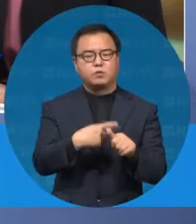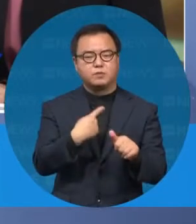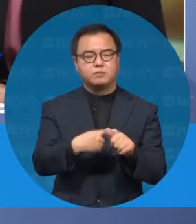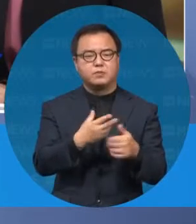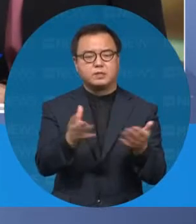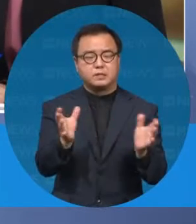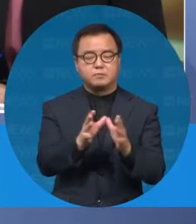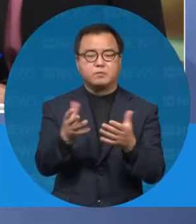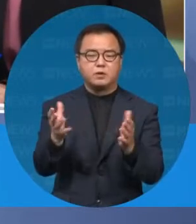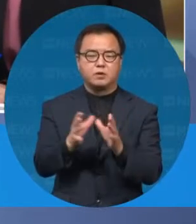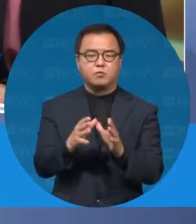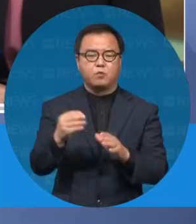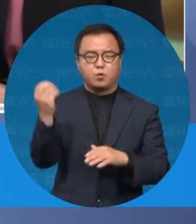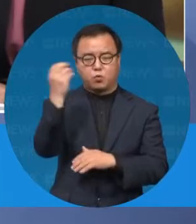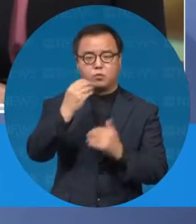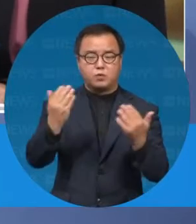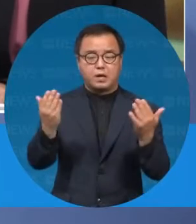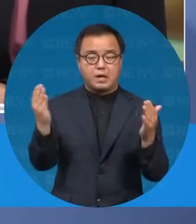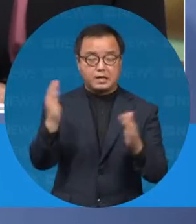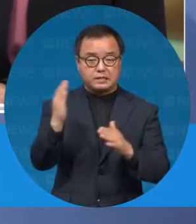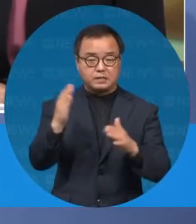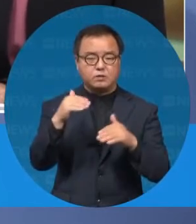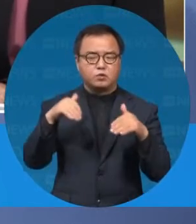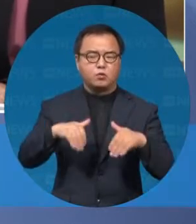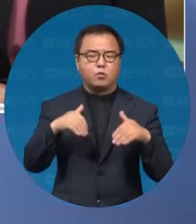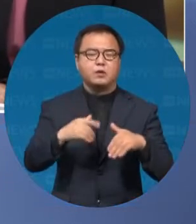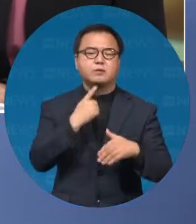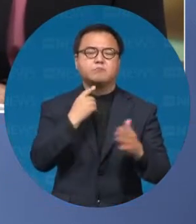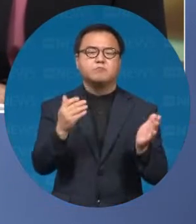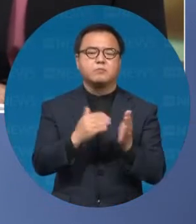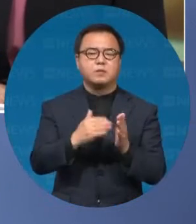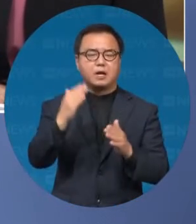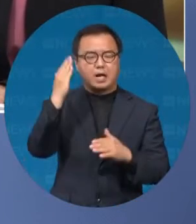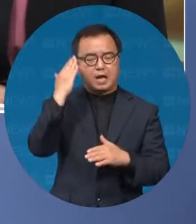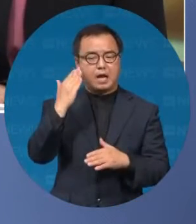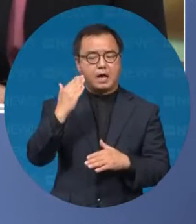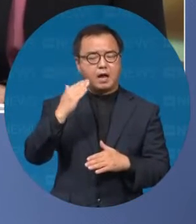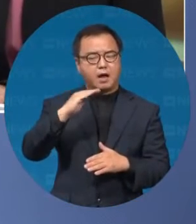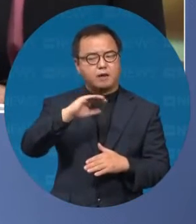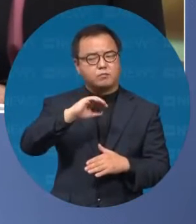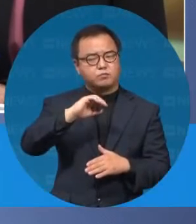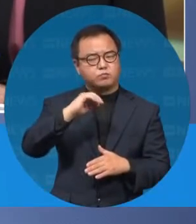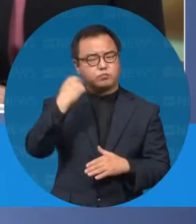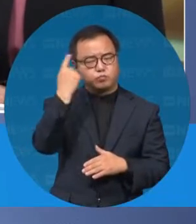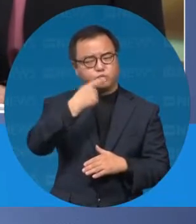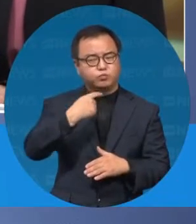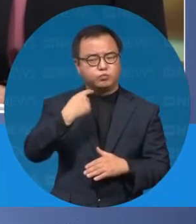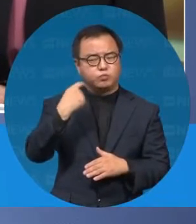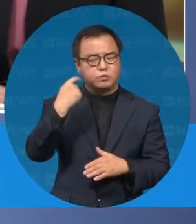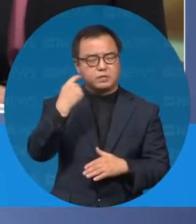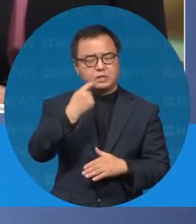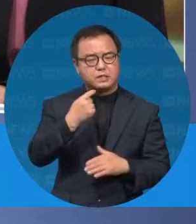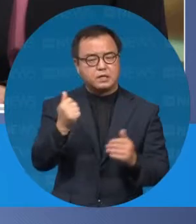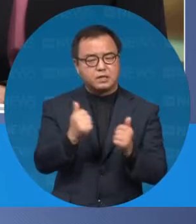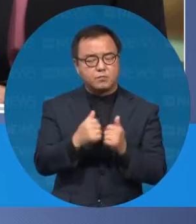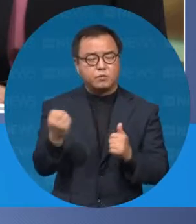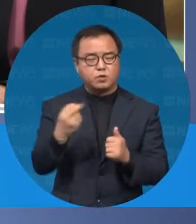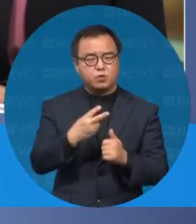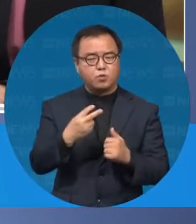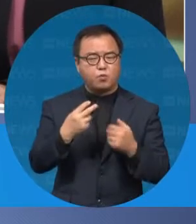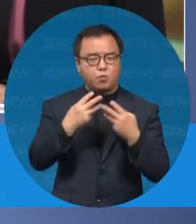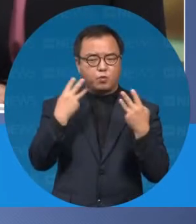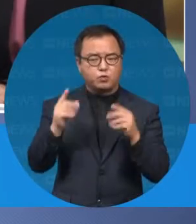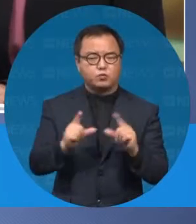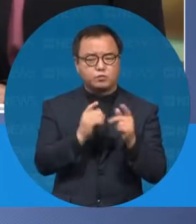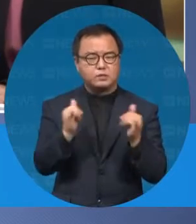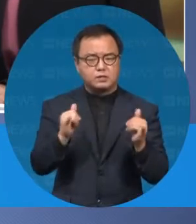고등학생들이 노예가 된 이 아프리카계 미국인과 의 아메리카 원주민에 대한 벽화의 묘사가 인종차별주의 를 더욱